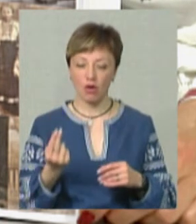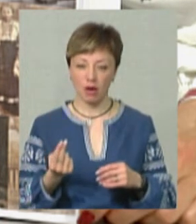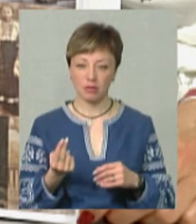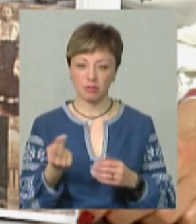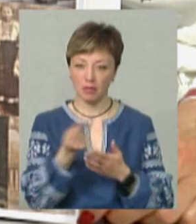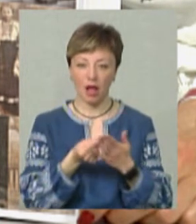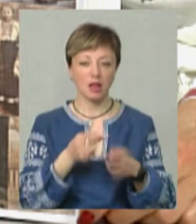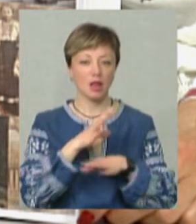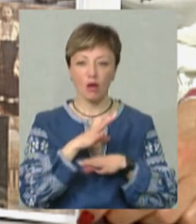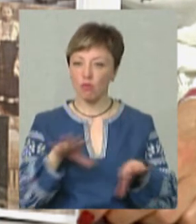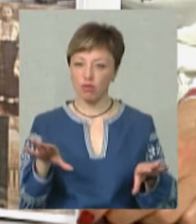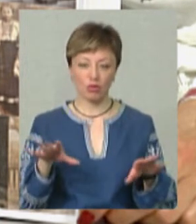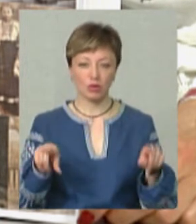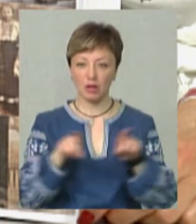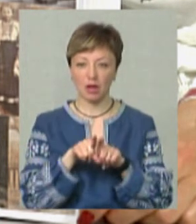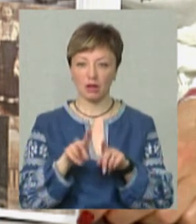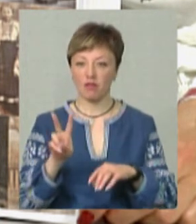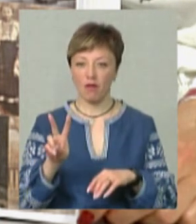орнаментика. Там не було тенденцій, що